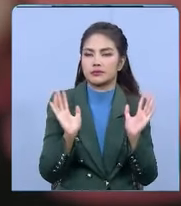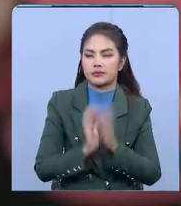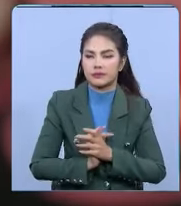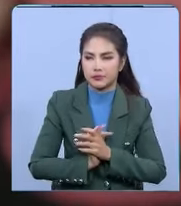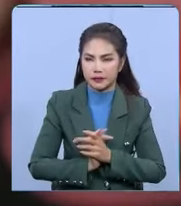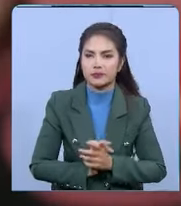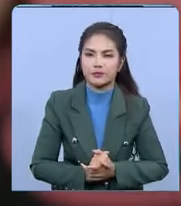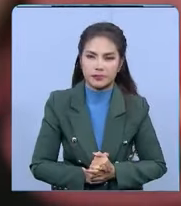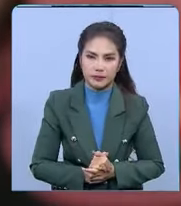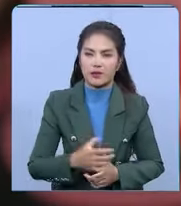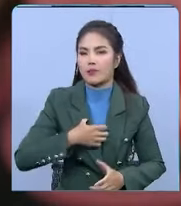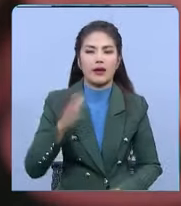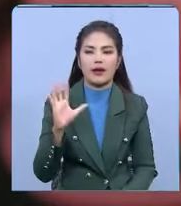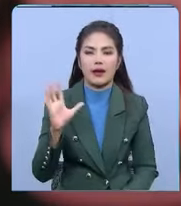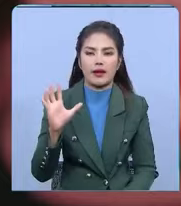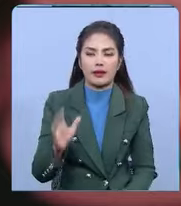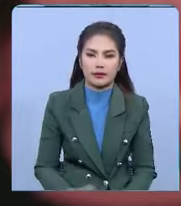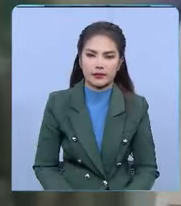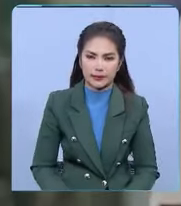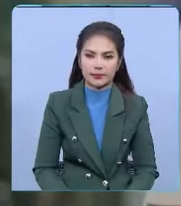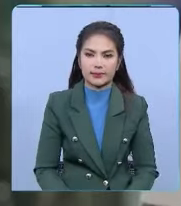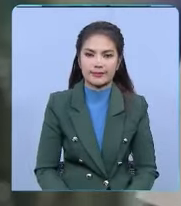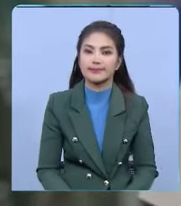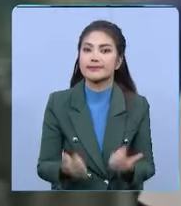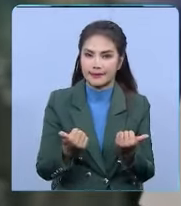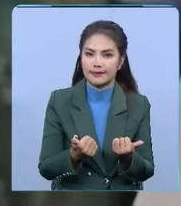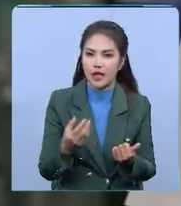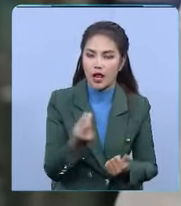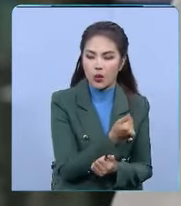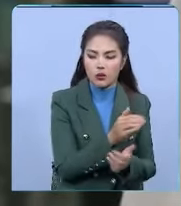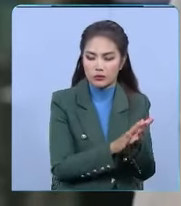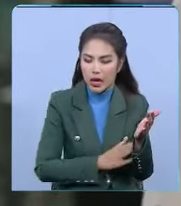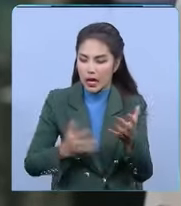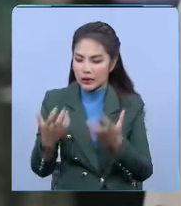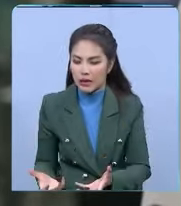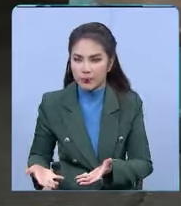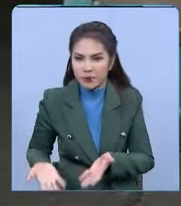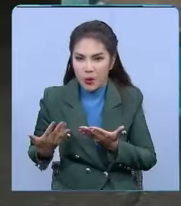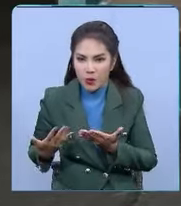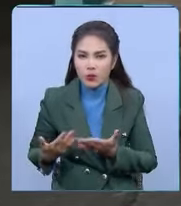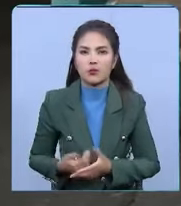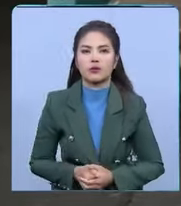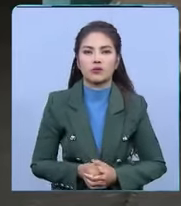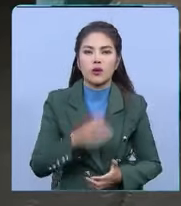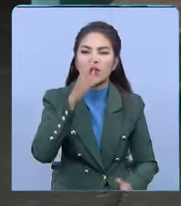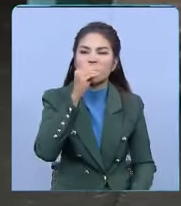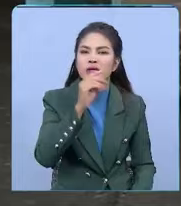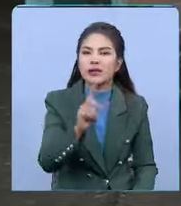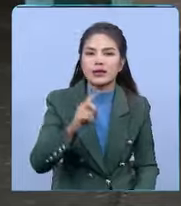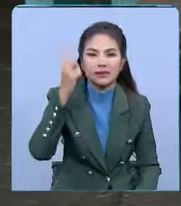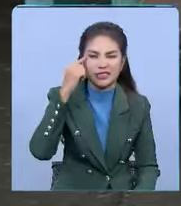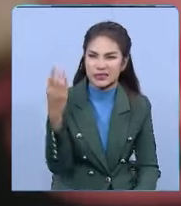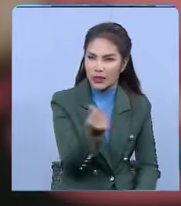คือผมไม่ต้องการอะไรทั้งสิ้น นี่คือเร็วช้าหนักเบานะคร ับ เมื่อกี้ลุงป้อมพูดอย่างนึงว่าคิดเร็ว